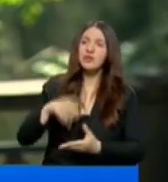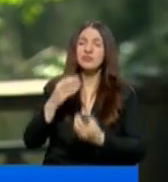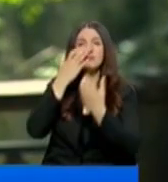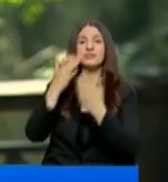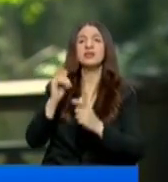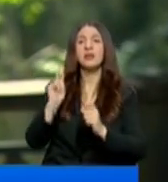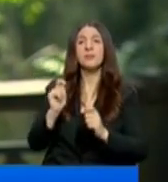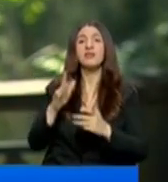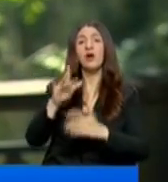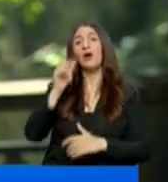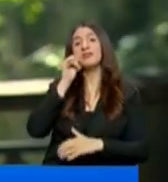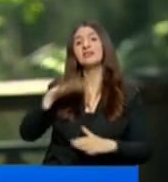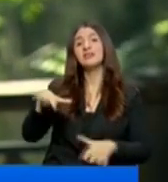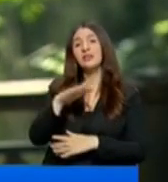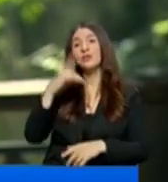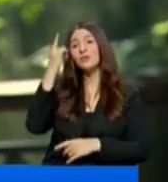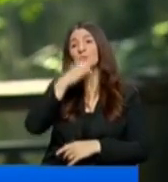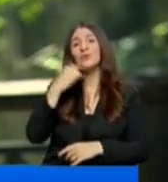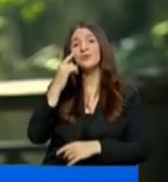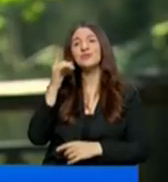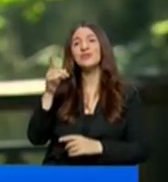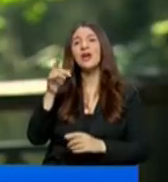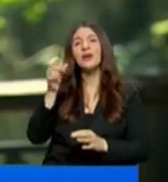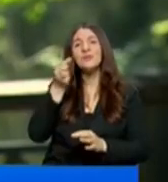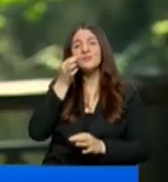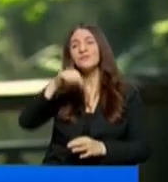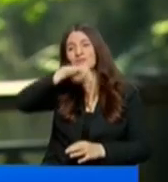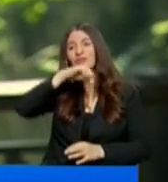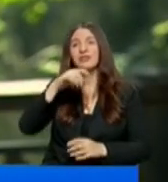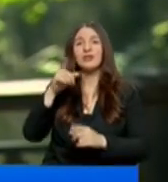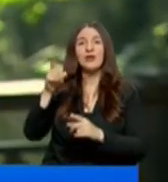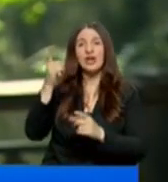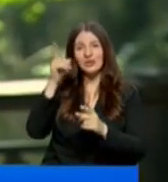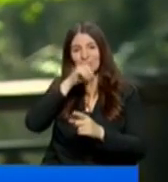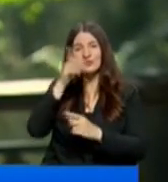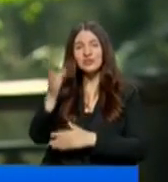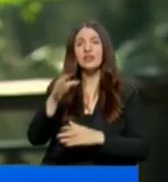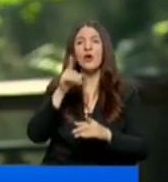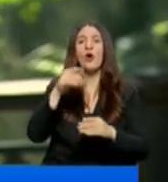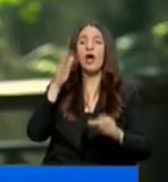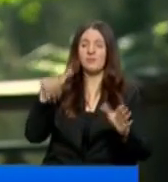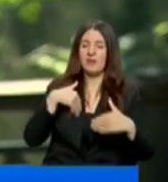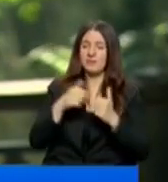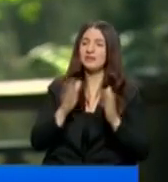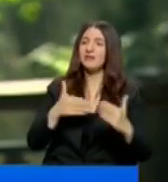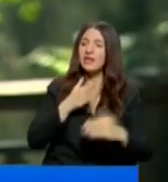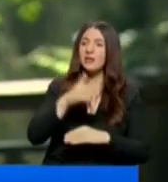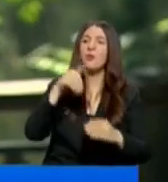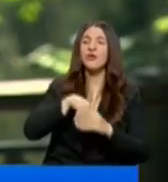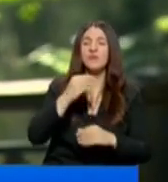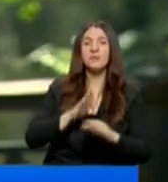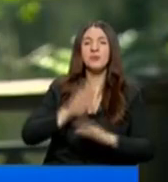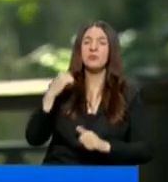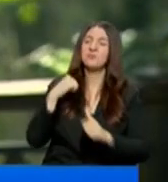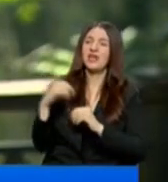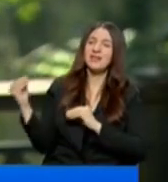katkı veren ve o insanların yüzü suyu hürmetine hep beraber sandığa gidelim, oyumuzu kullanalım ve bu ülkeye demokrasi